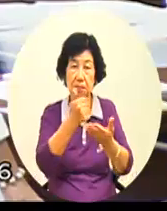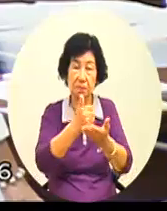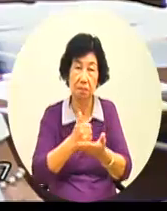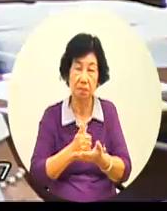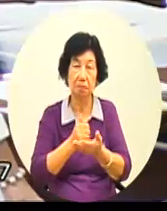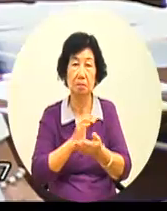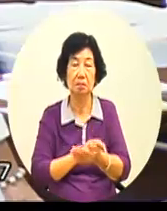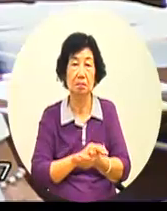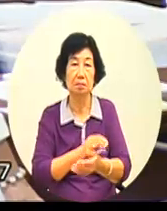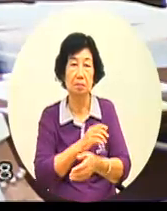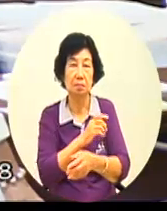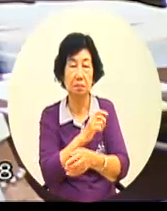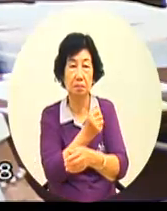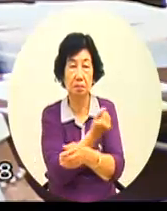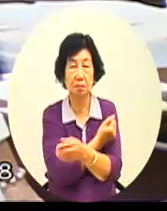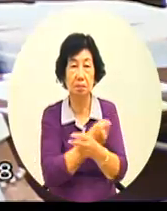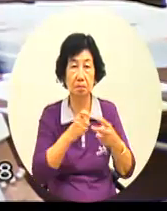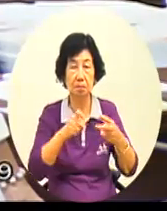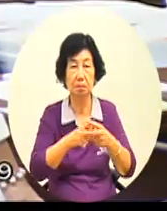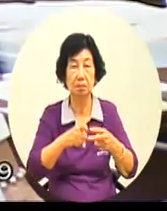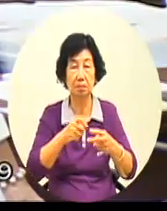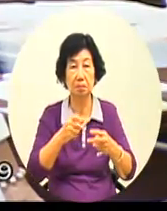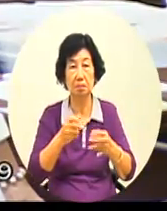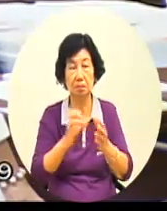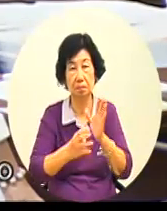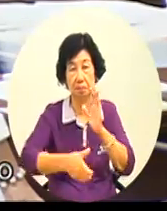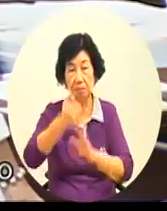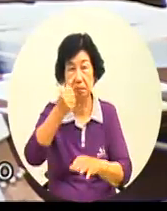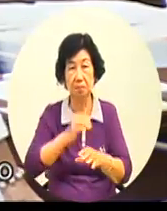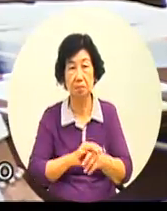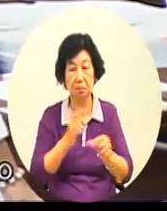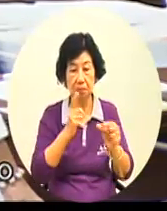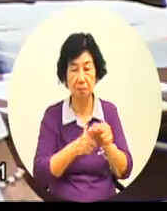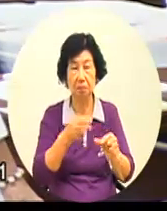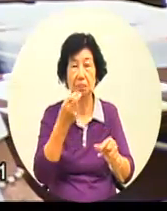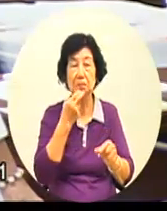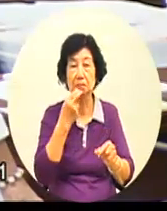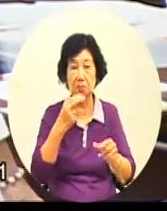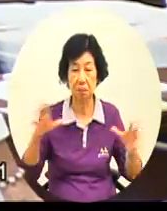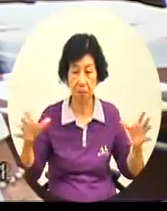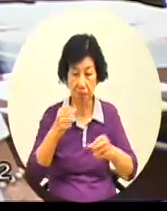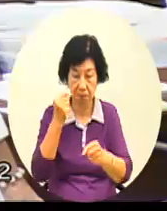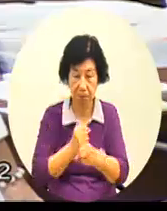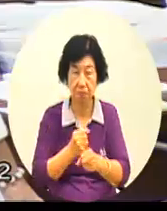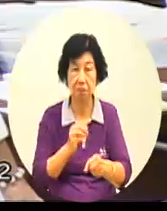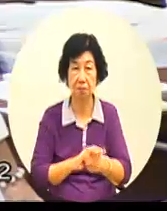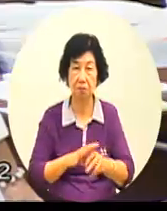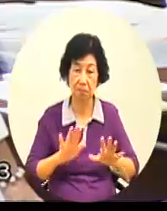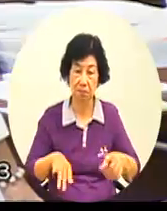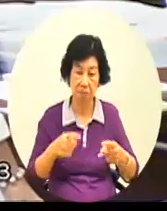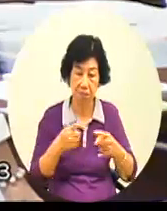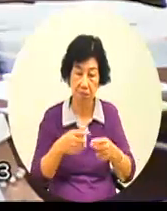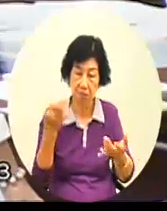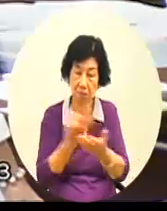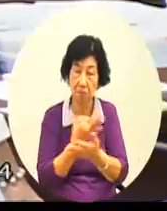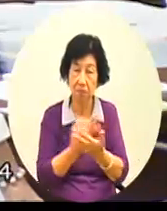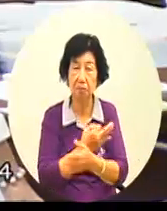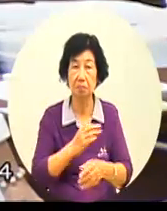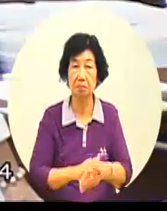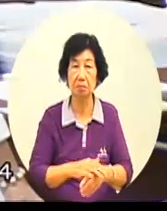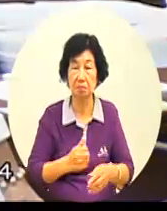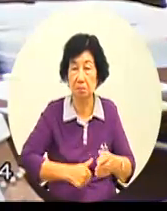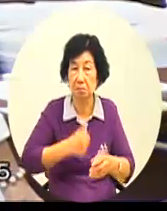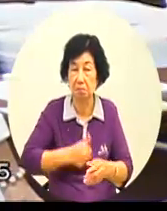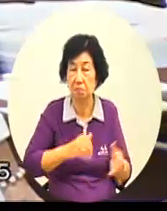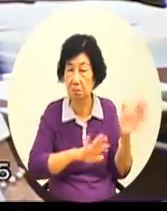在这样的一个中央地方合作的这个政策里面，人力不足是事实，而且这样